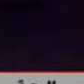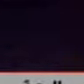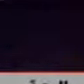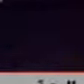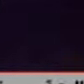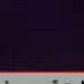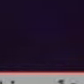e